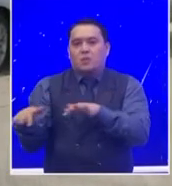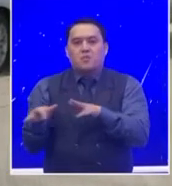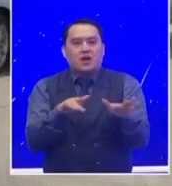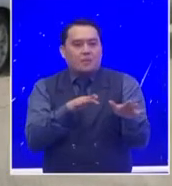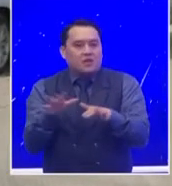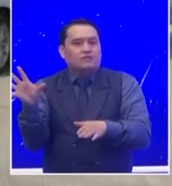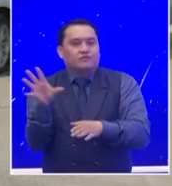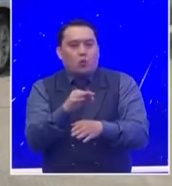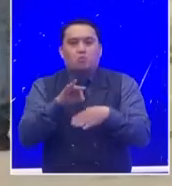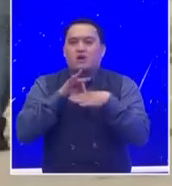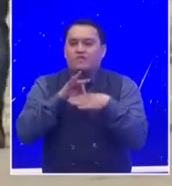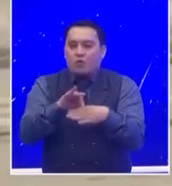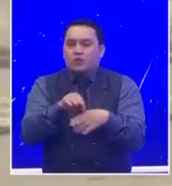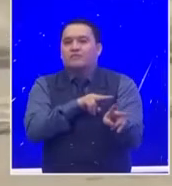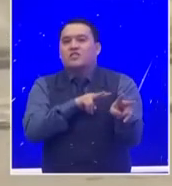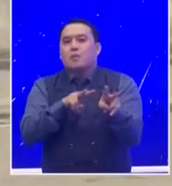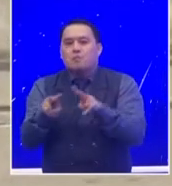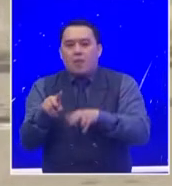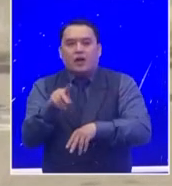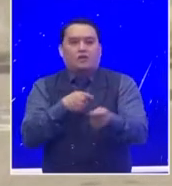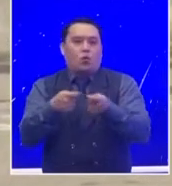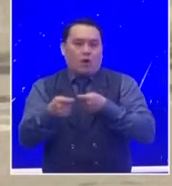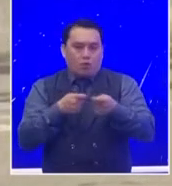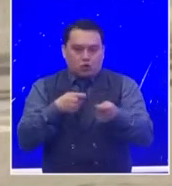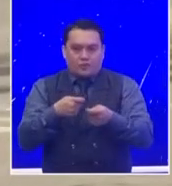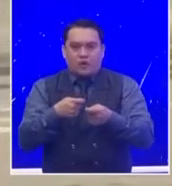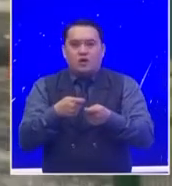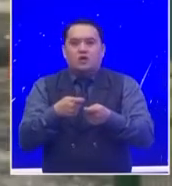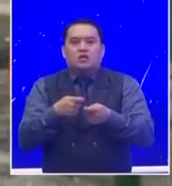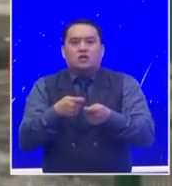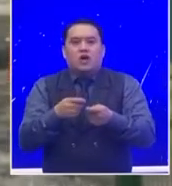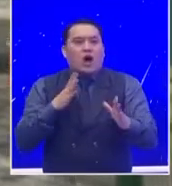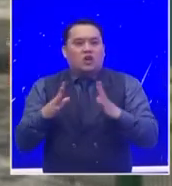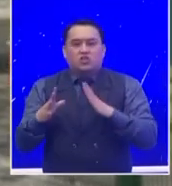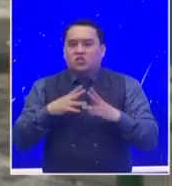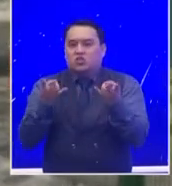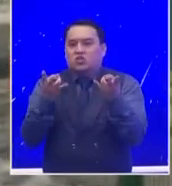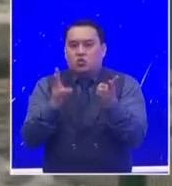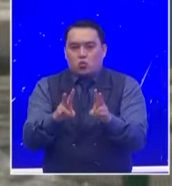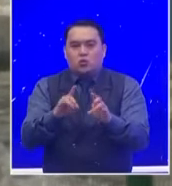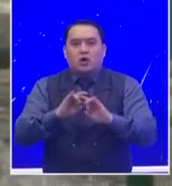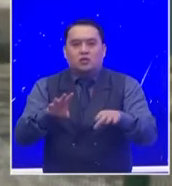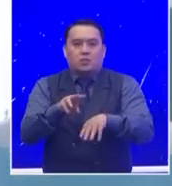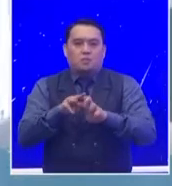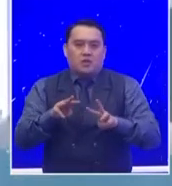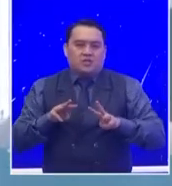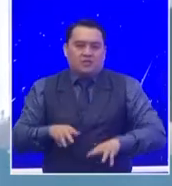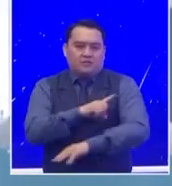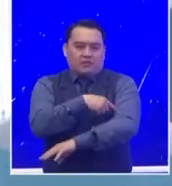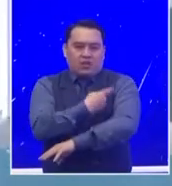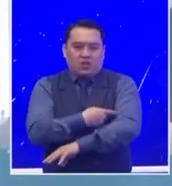Мероприятия. Ситуация остается под пристальным вниманием правительства. Не стоит создавать ажиотаж, говорят представители